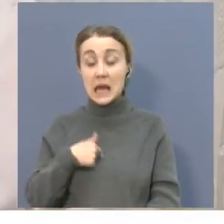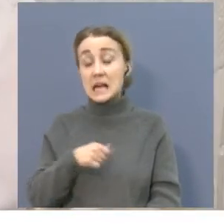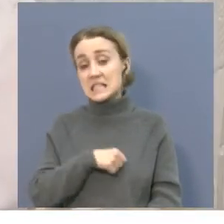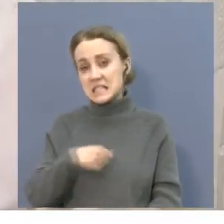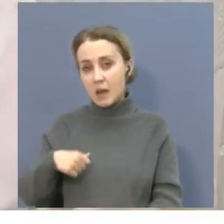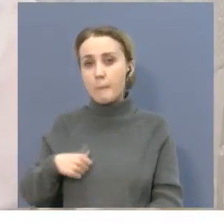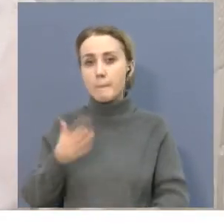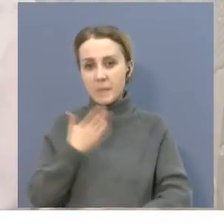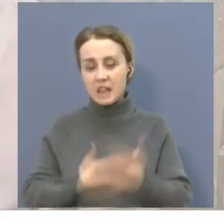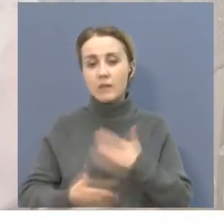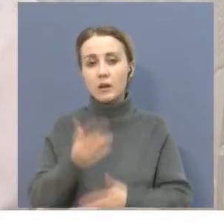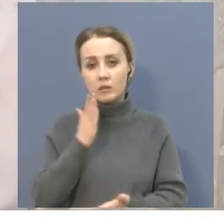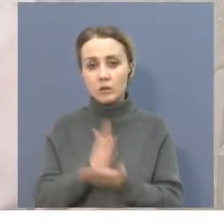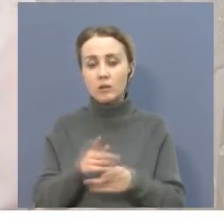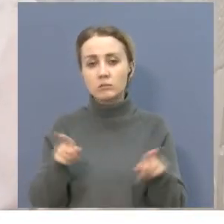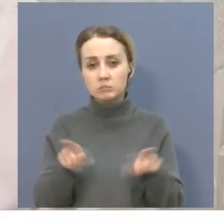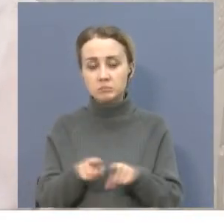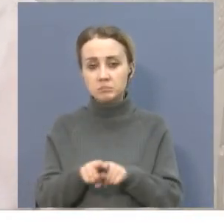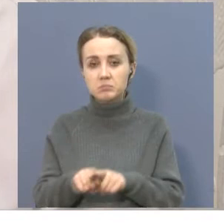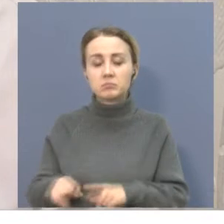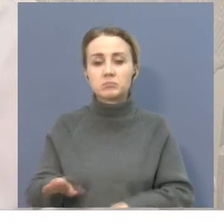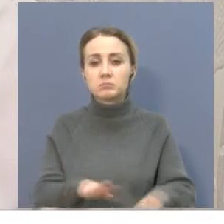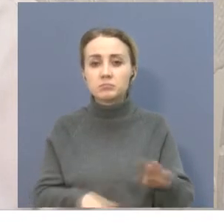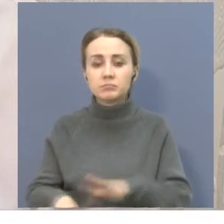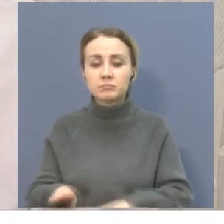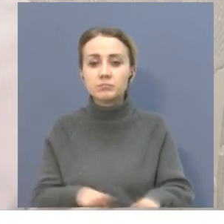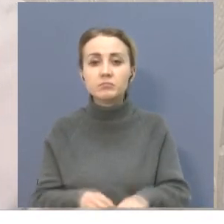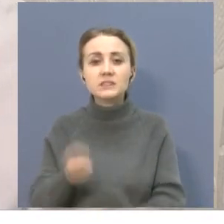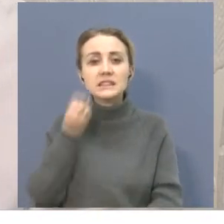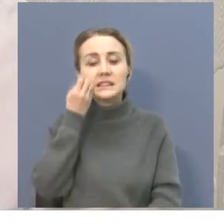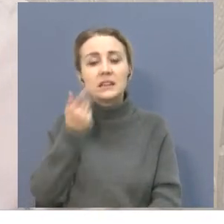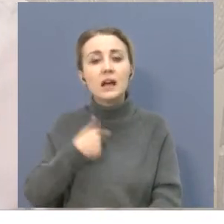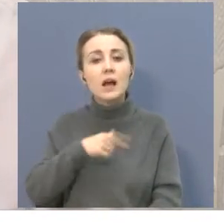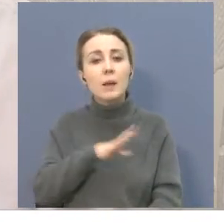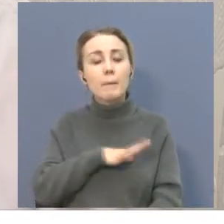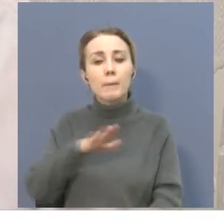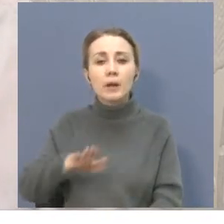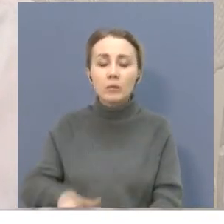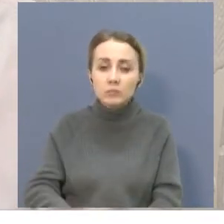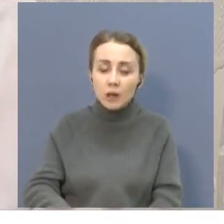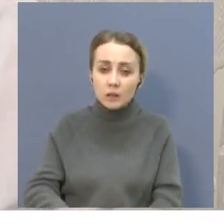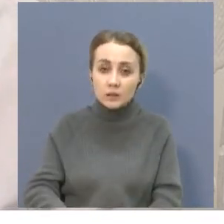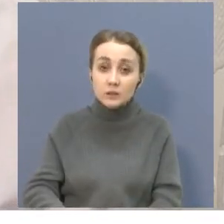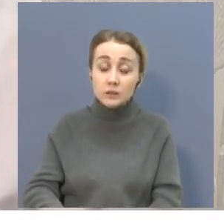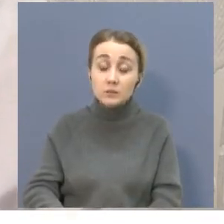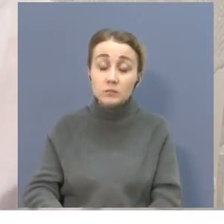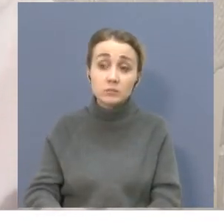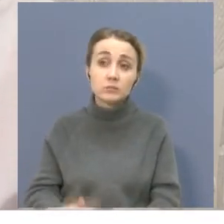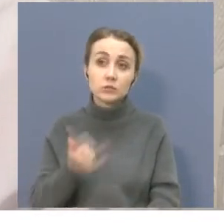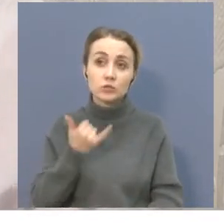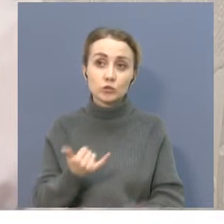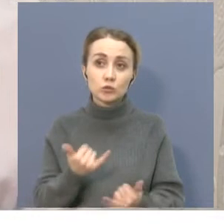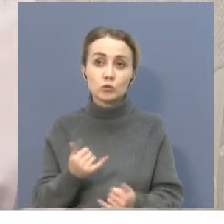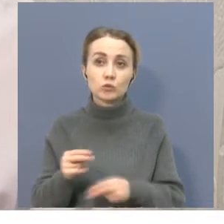чтобы маленькие косолапики. Мен осы дертке шалдыққан кішкентай балалардың мұңайғанын қаламаймын. Осы ауруды жеңіп шығу үшін